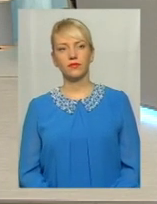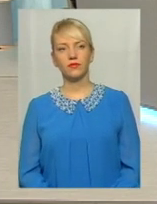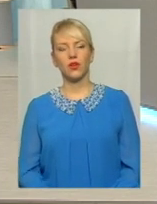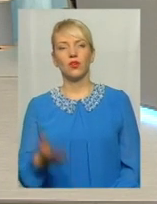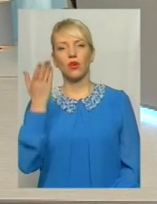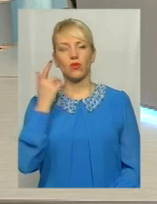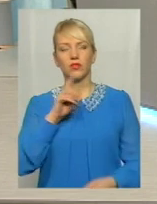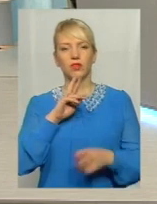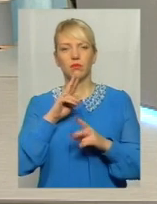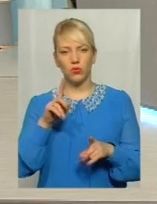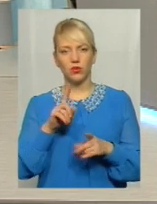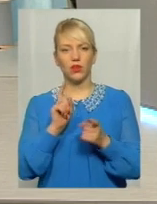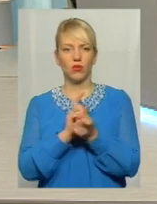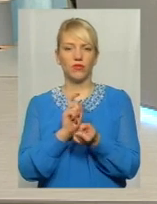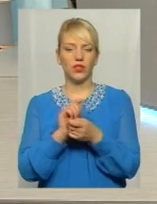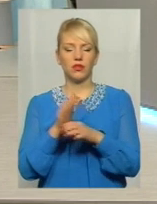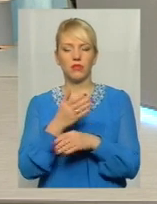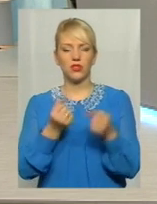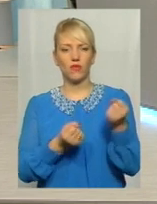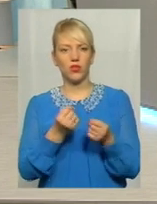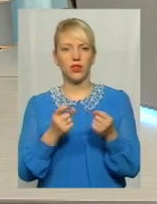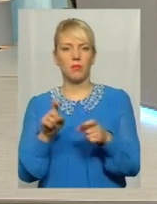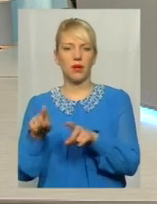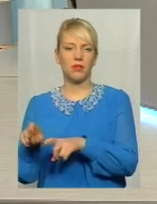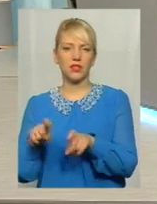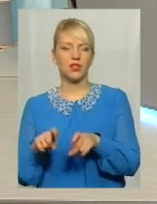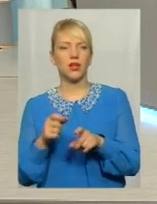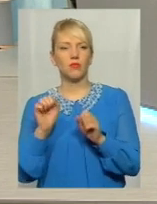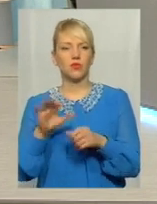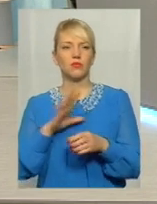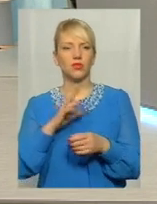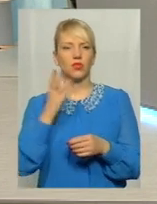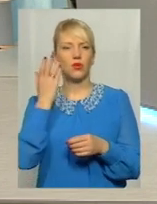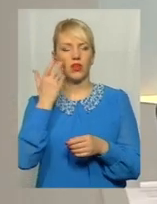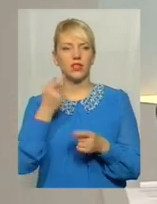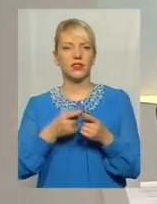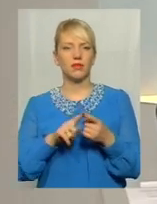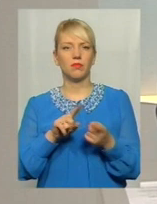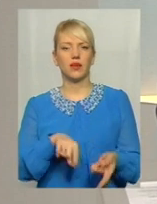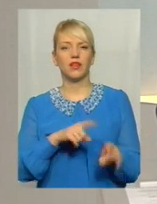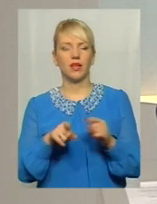конфлікту між водіями і пасажирами, це, скоріше всього, тоді, коли ми перейдемо на електронний квиток.